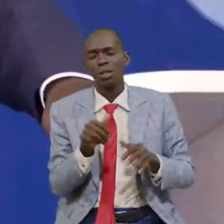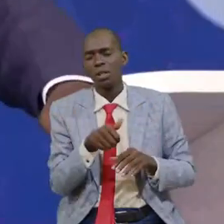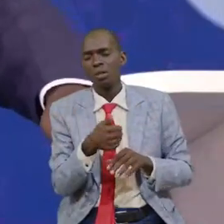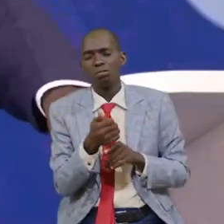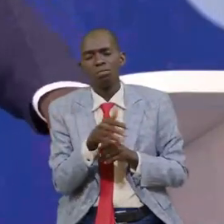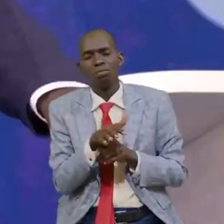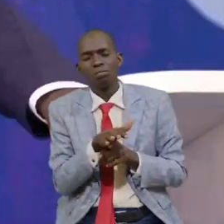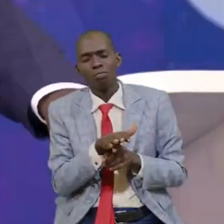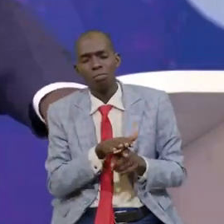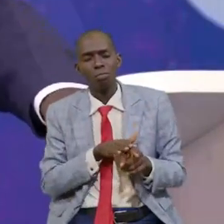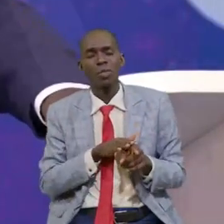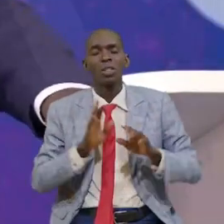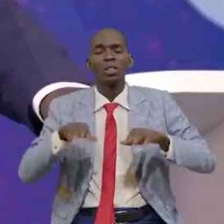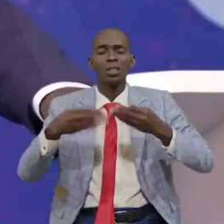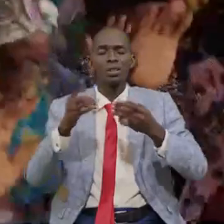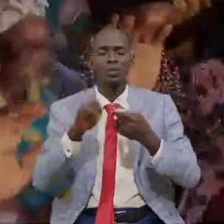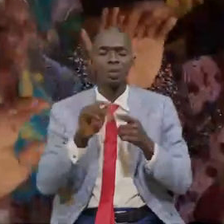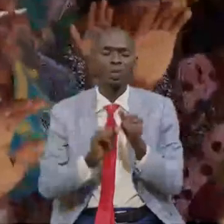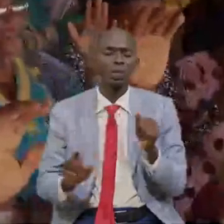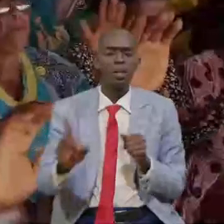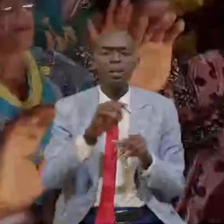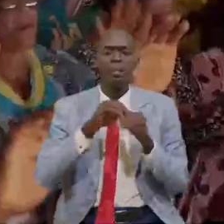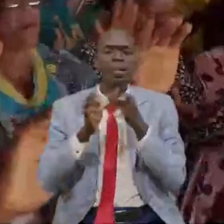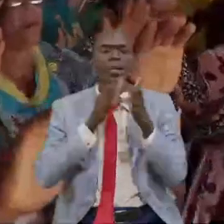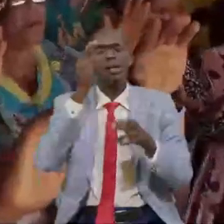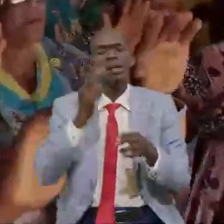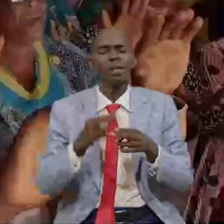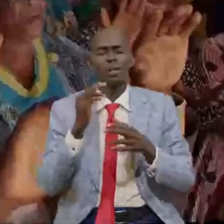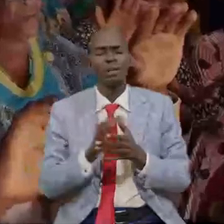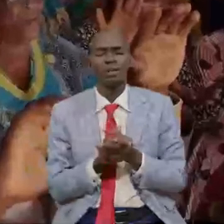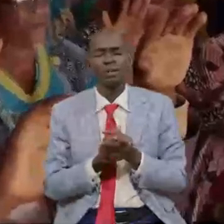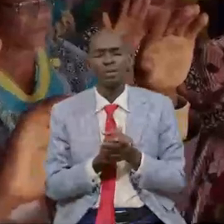sans traîner, donne à chacun au nom de Jésus.